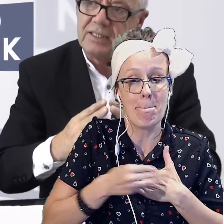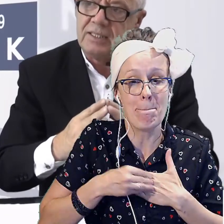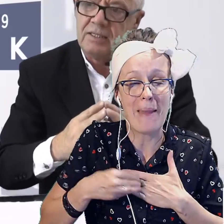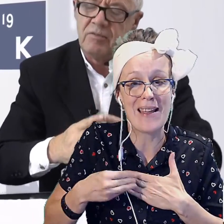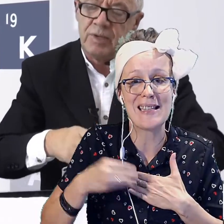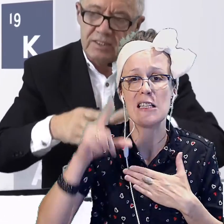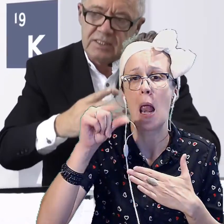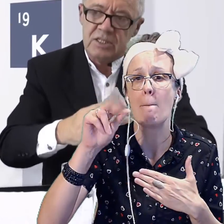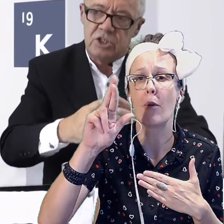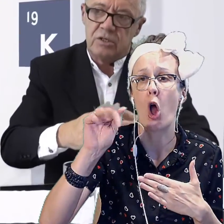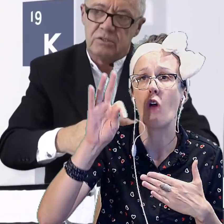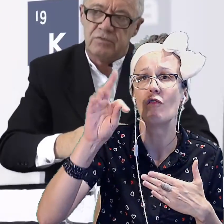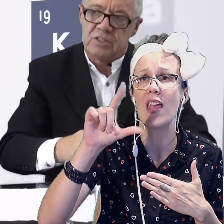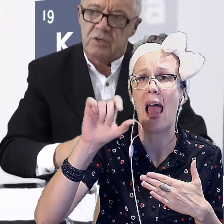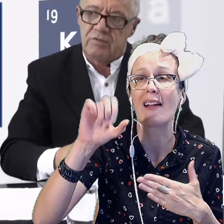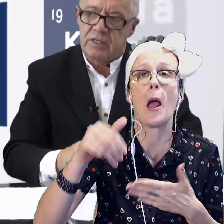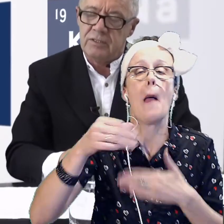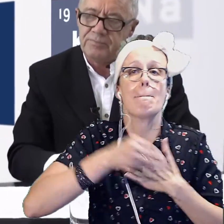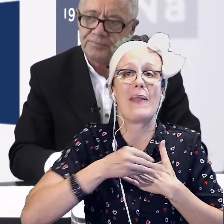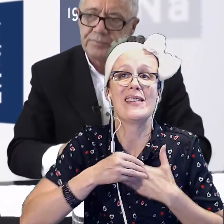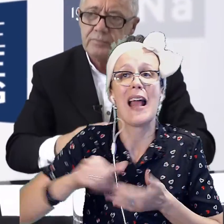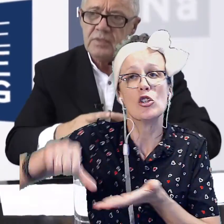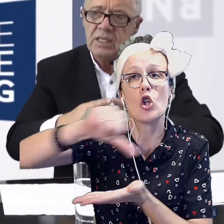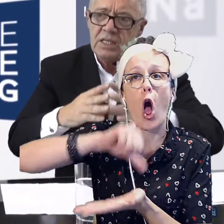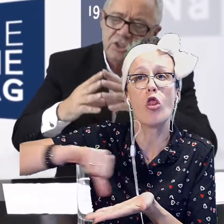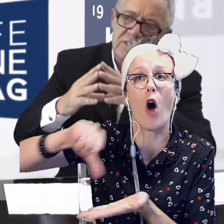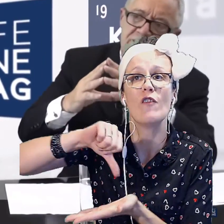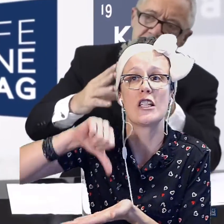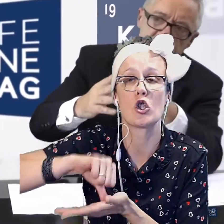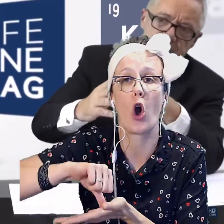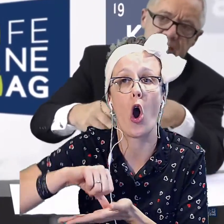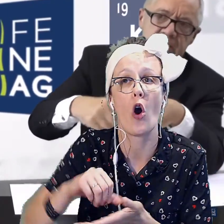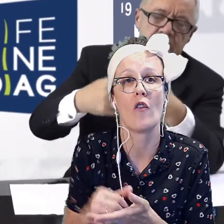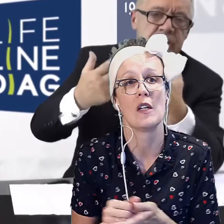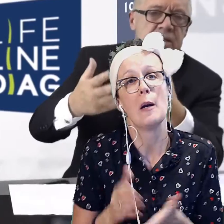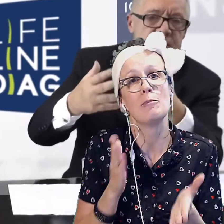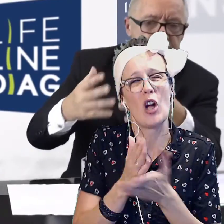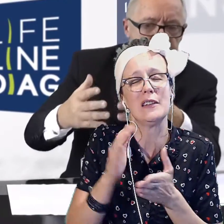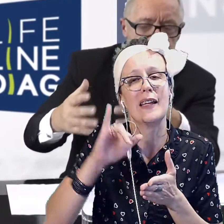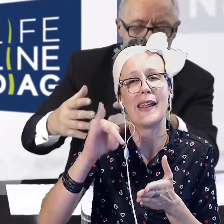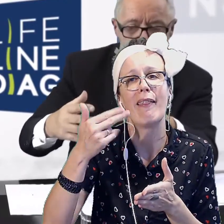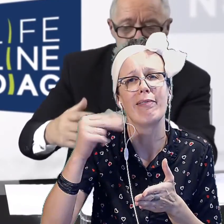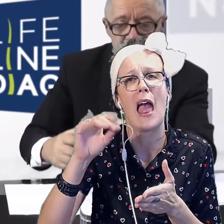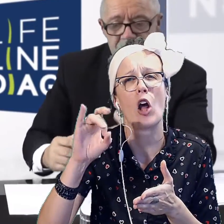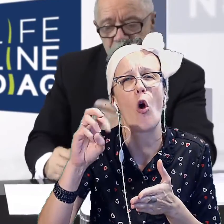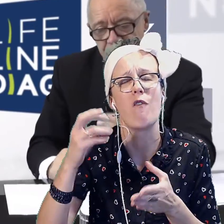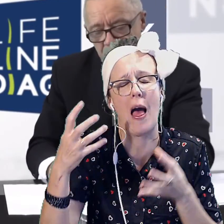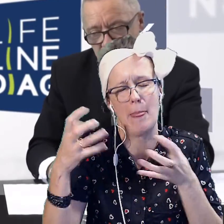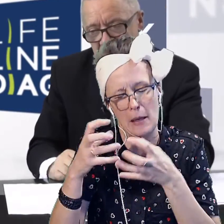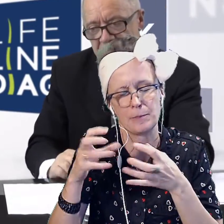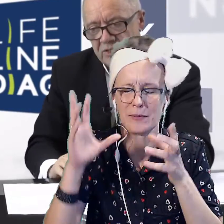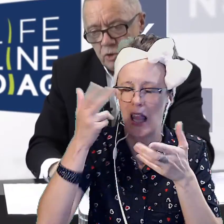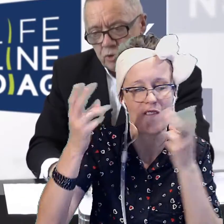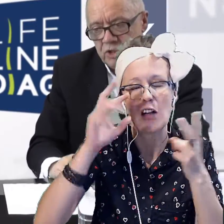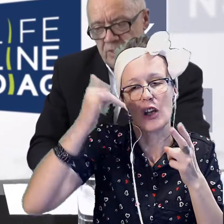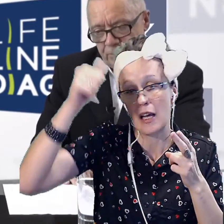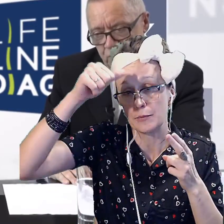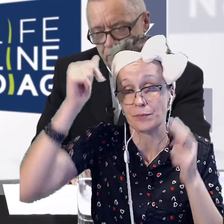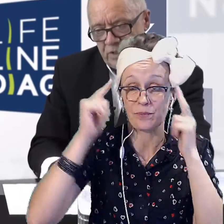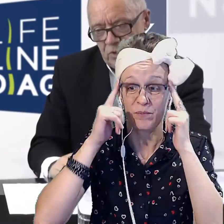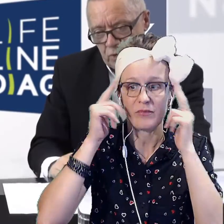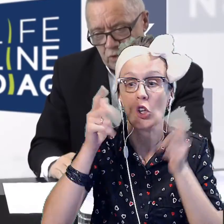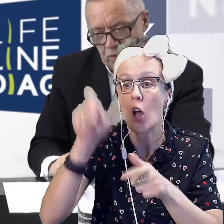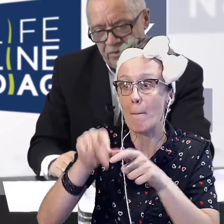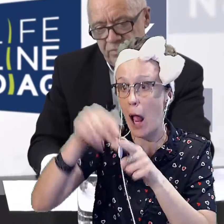profilaktyki medycyny środowiskowej czy zintegrowanej obojętnie jakby to nazwał żeby oceniać ludzi